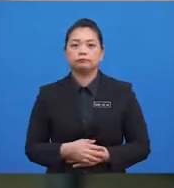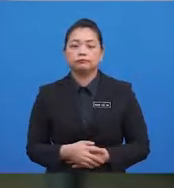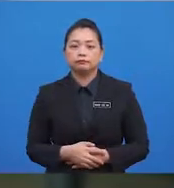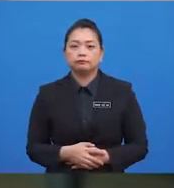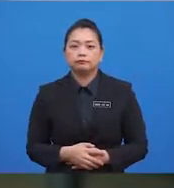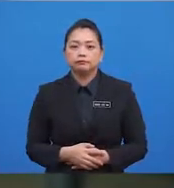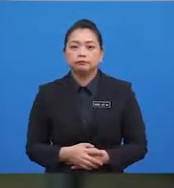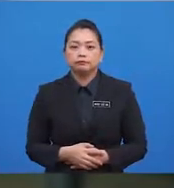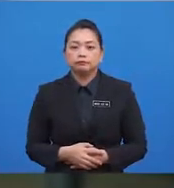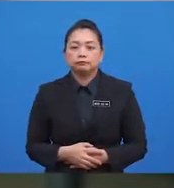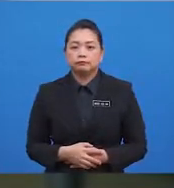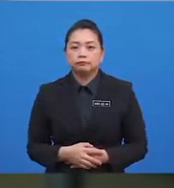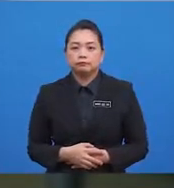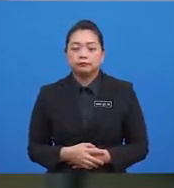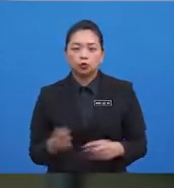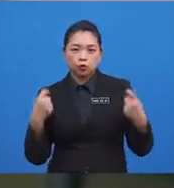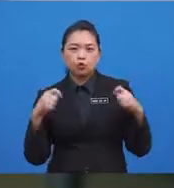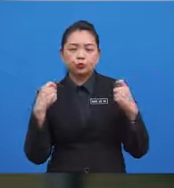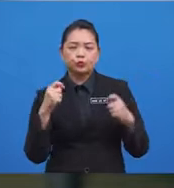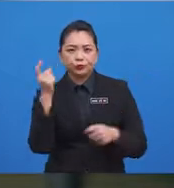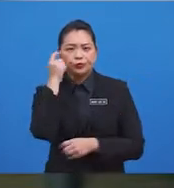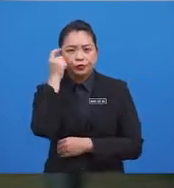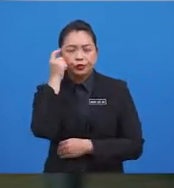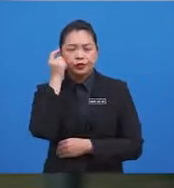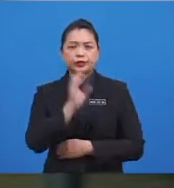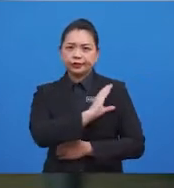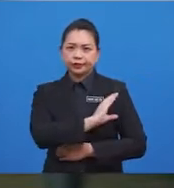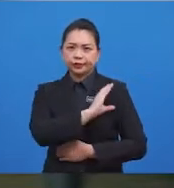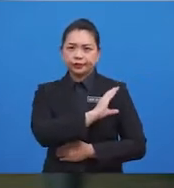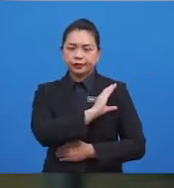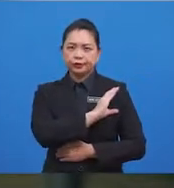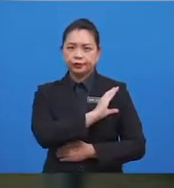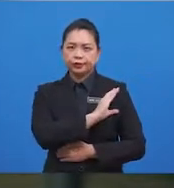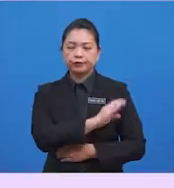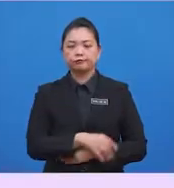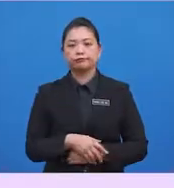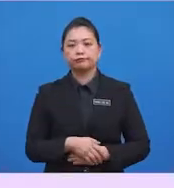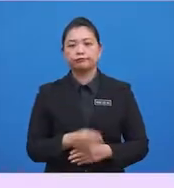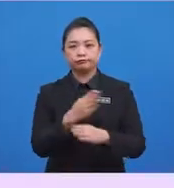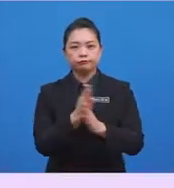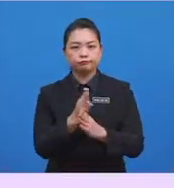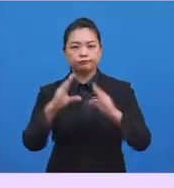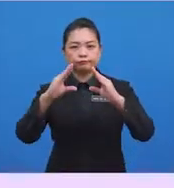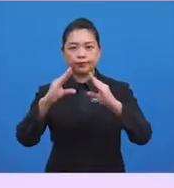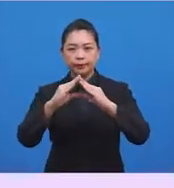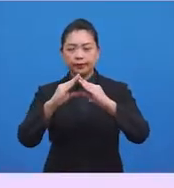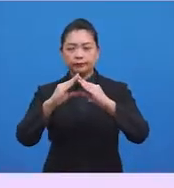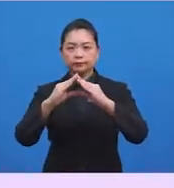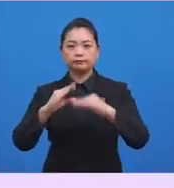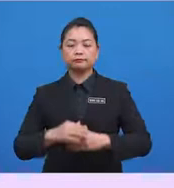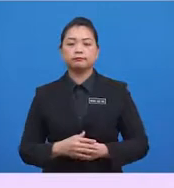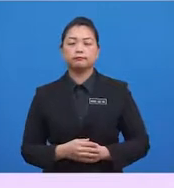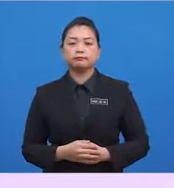Baiklah murid semua, cuba murid-murid fikirkan ciri bentuk yang ketiga, iaitu piramid.